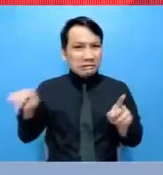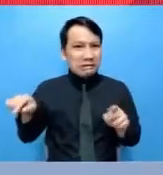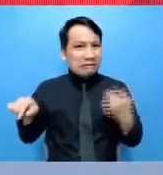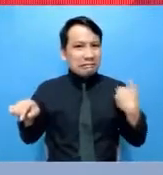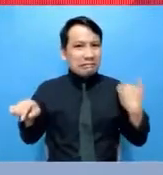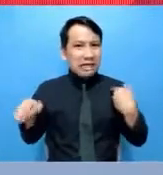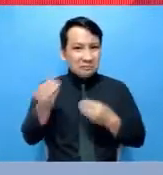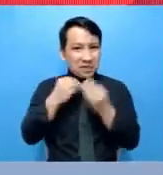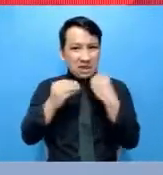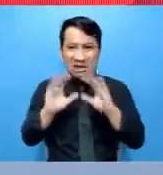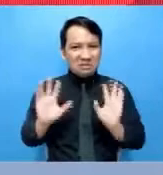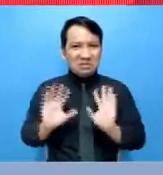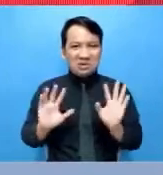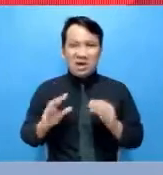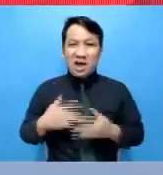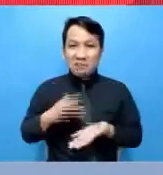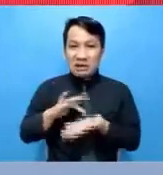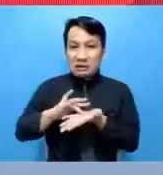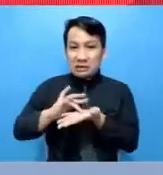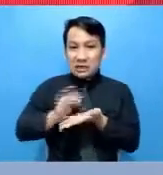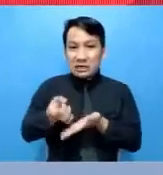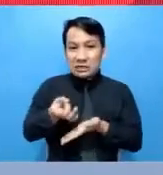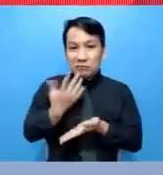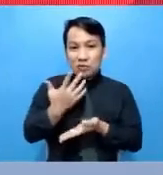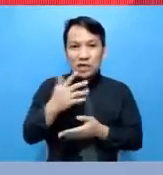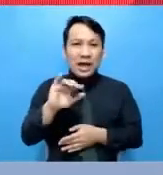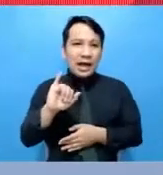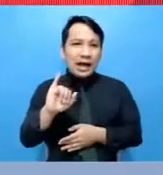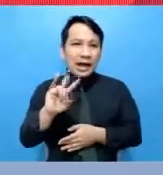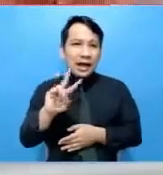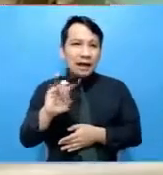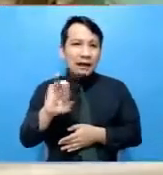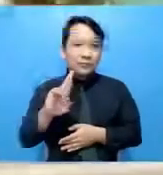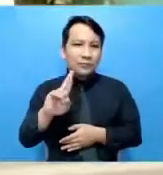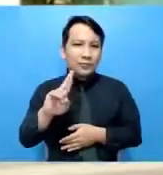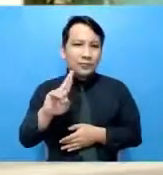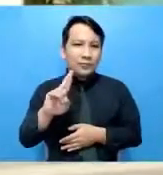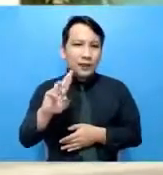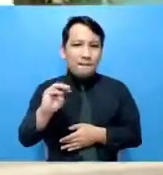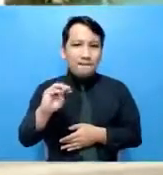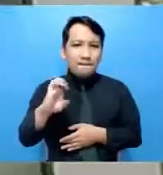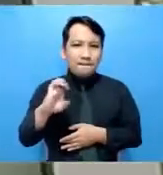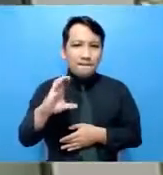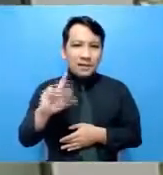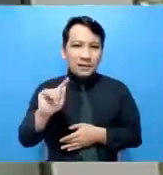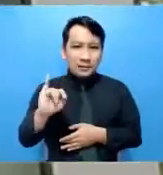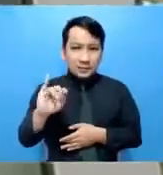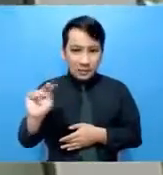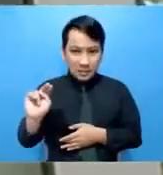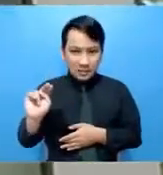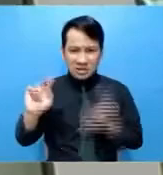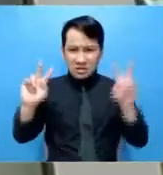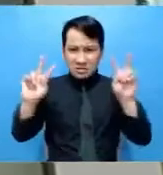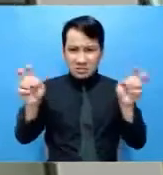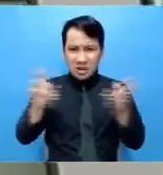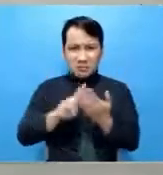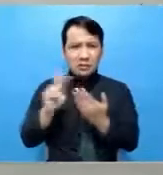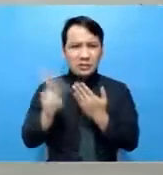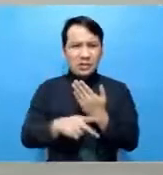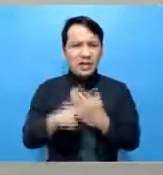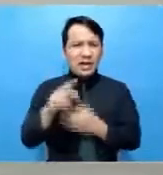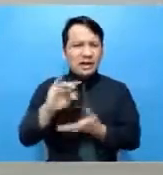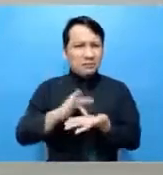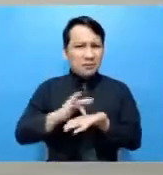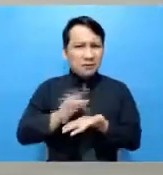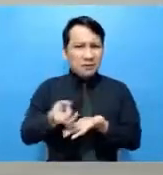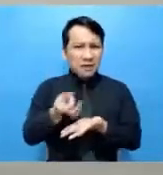pagkain, ivermectin ang ipamimigay. Tinawag ang proyekto na Ivermectin Pan 3. Bawat pipila